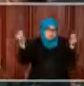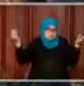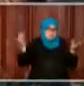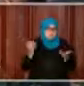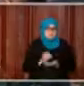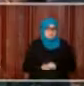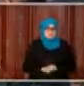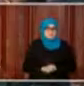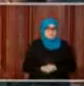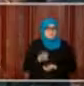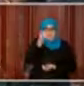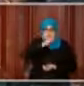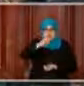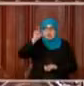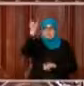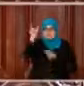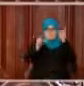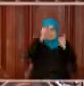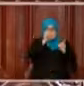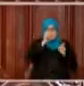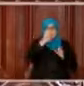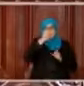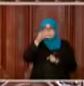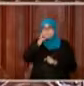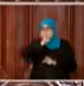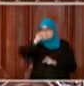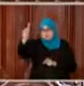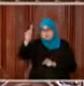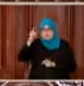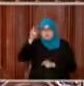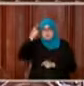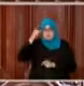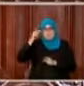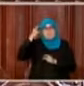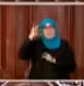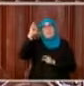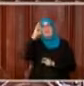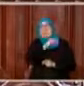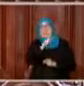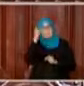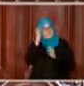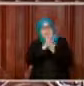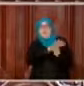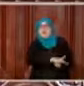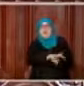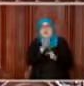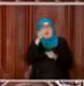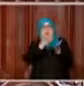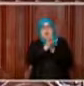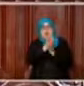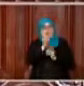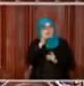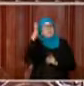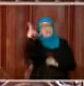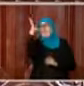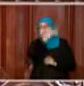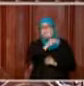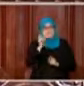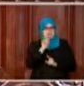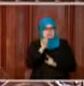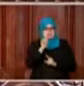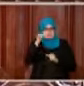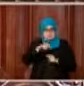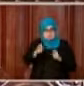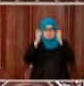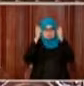وليس لأحد الحق في أن يتجاهلها أو يتناساها.